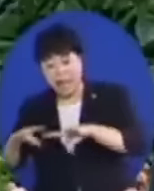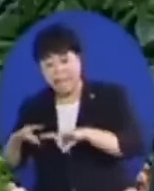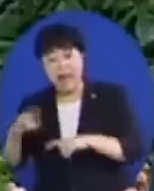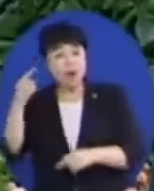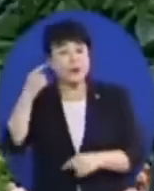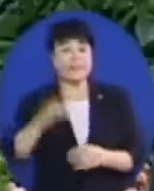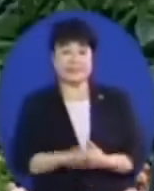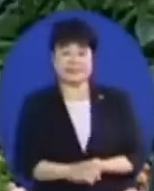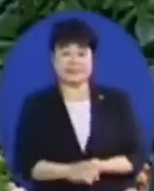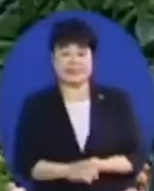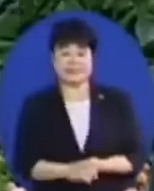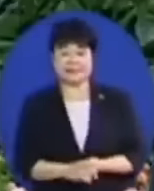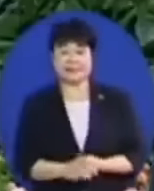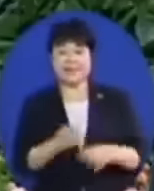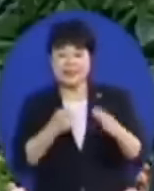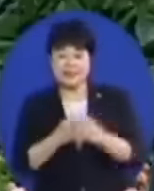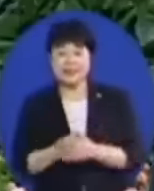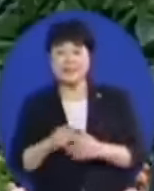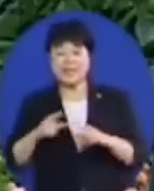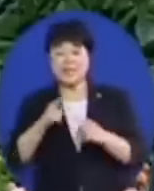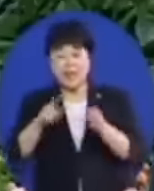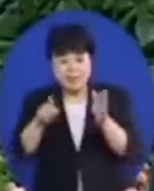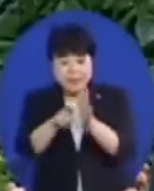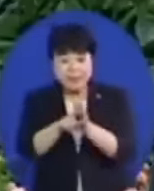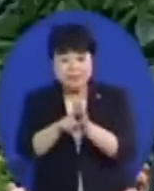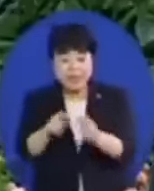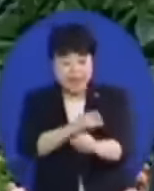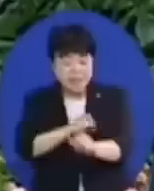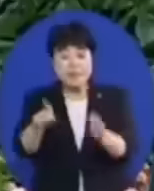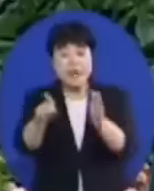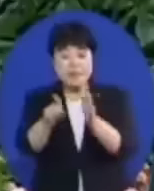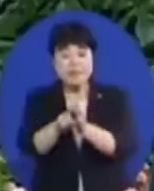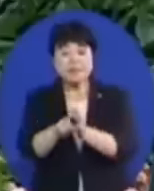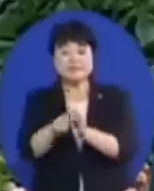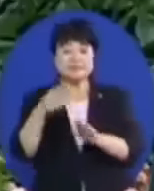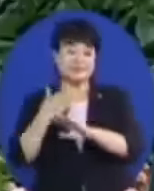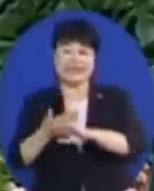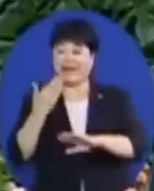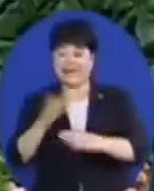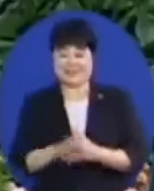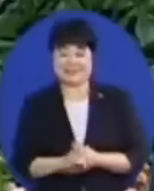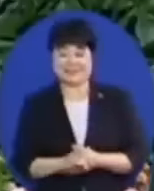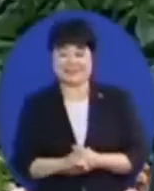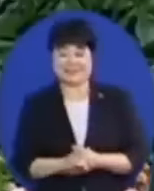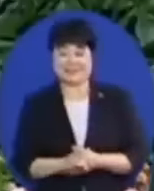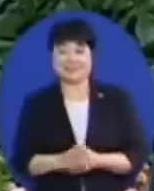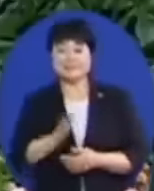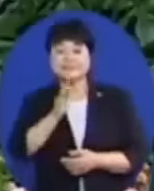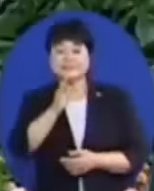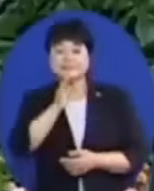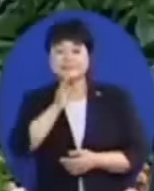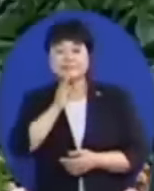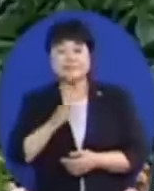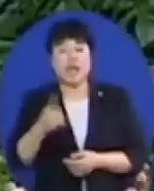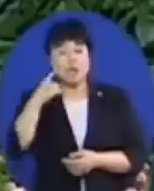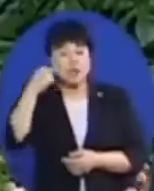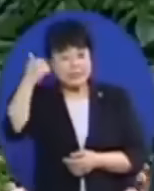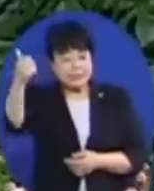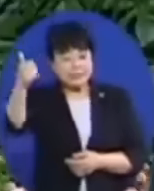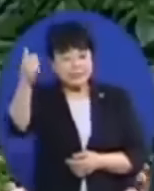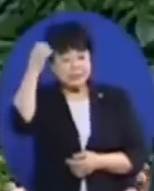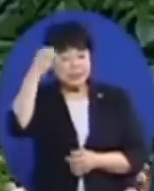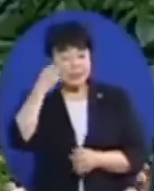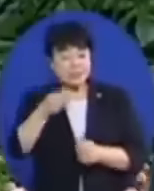말하는 것입니다. 그러므로 일반적인 믿음과 특별한 믿음이 다른 것입니다. 케니스 해긴 목사님은 성령의